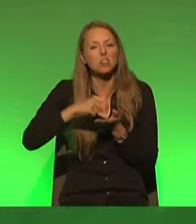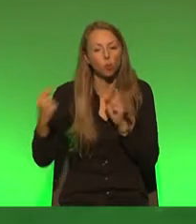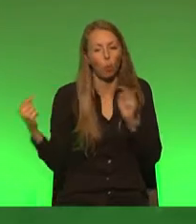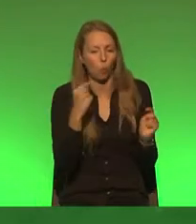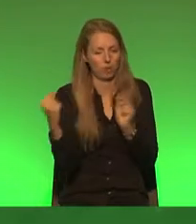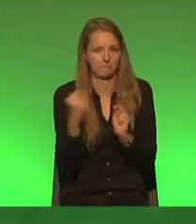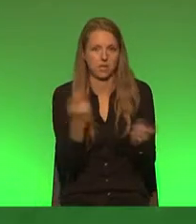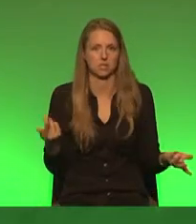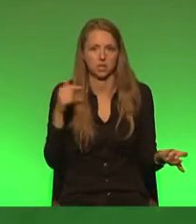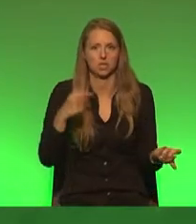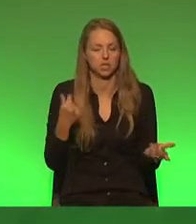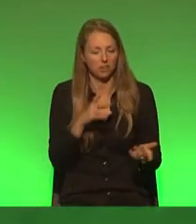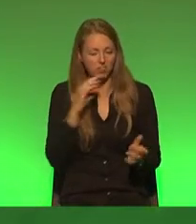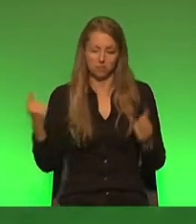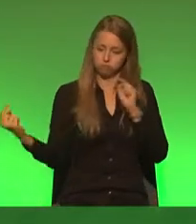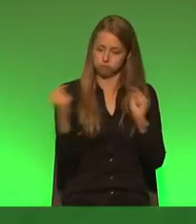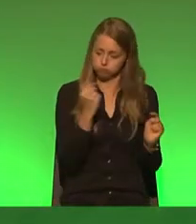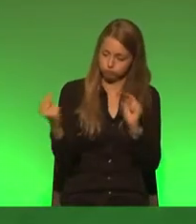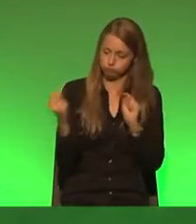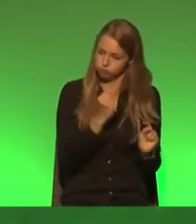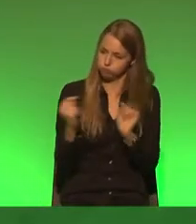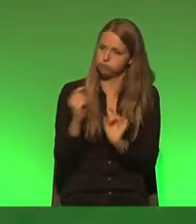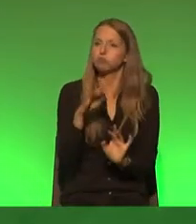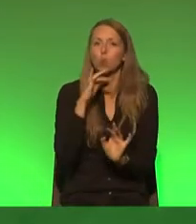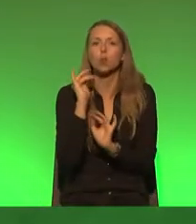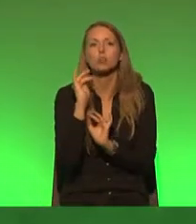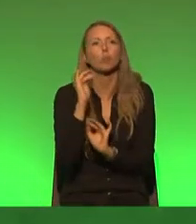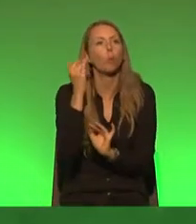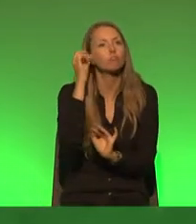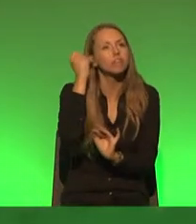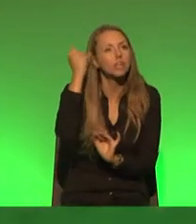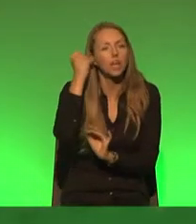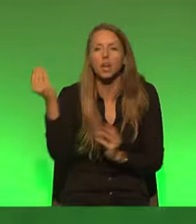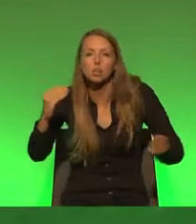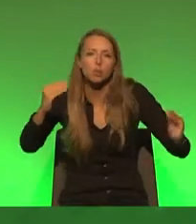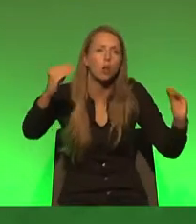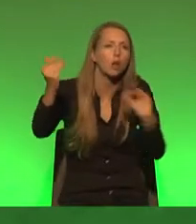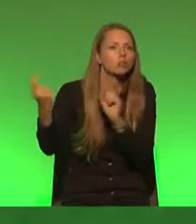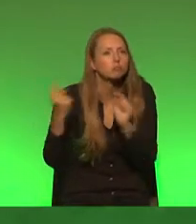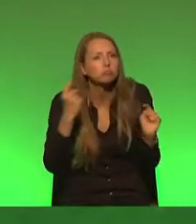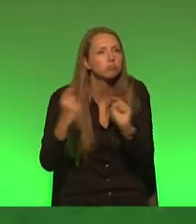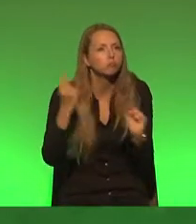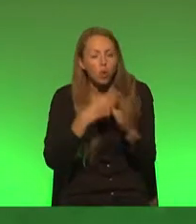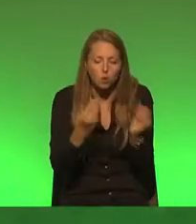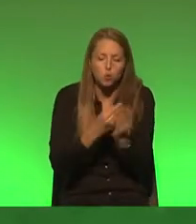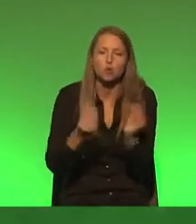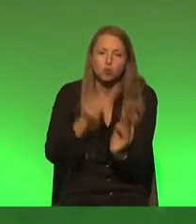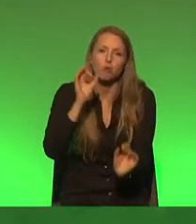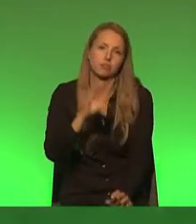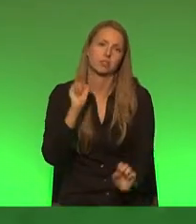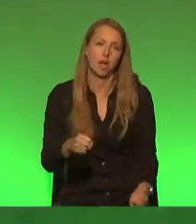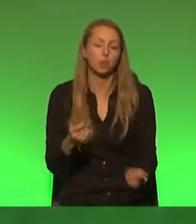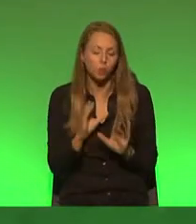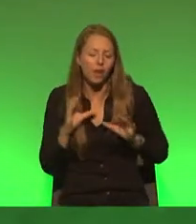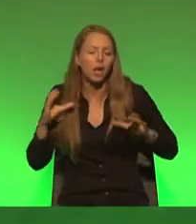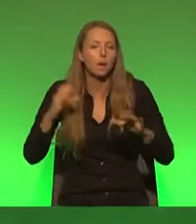müssen hier der lebendige Debattenort sein, wo wir Zukunft denken, wo wir grüne Positionen finden und wo wir dann uns auf gemeinsame Positionen einigen, für